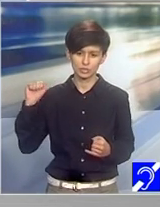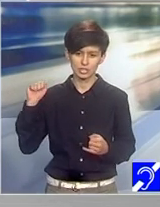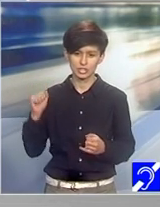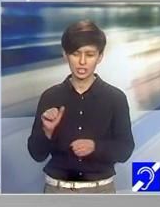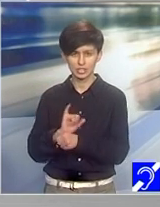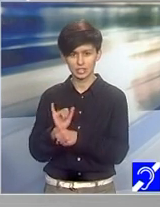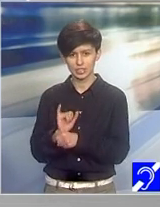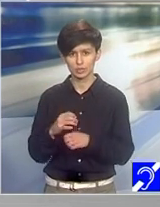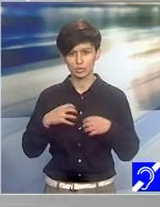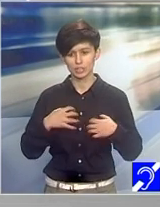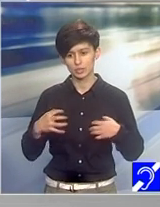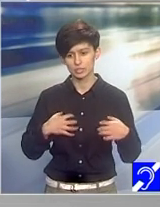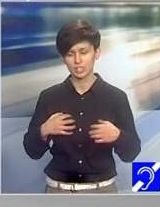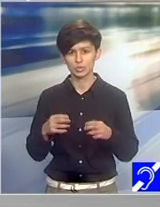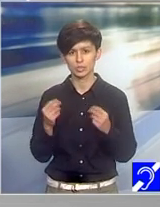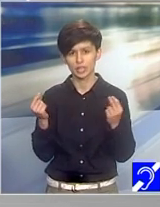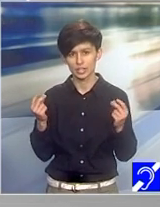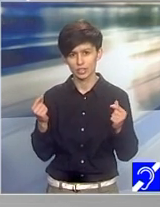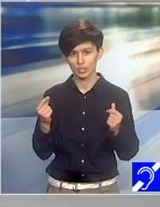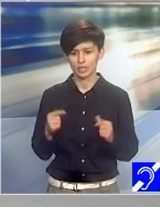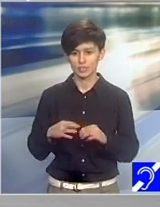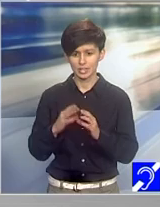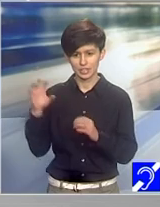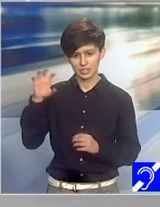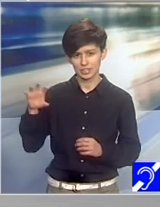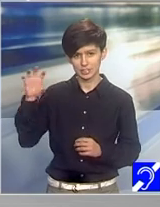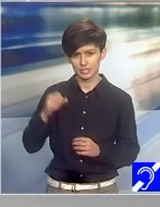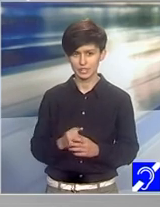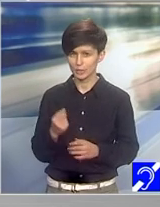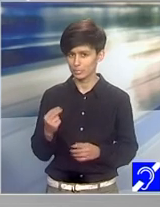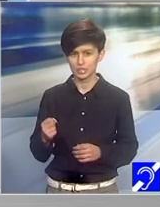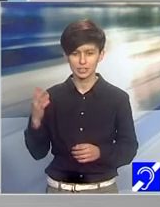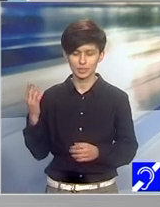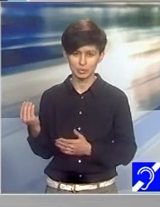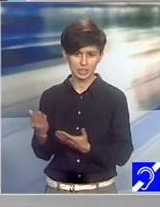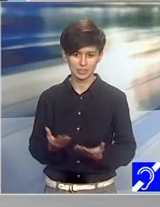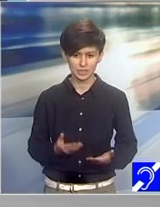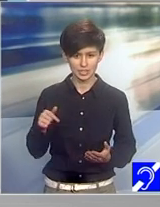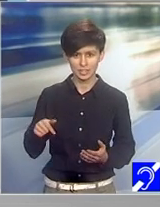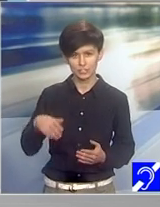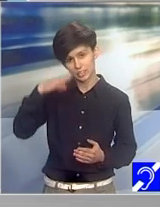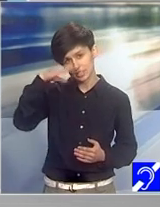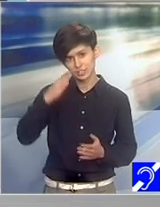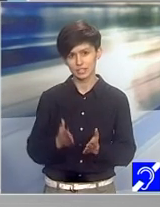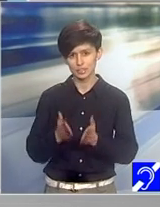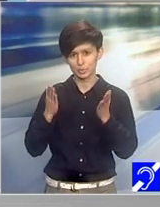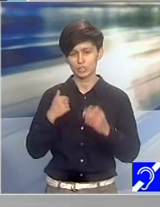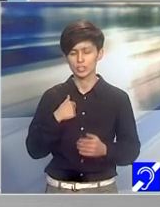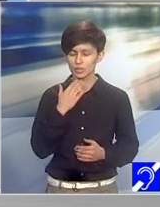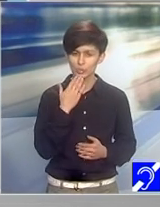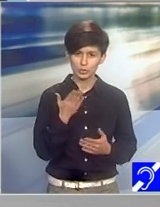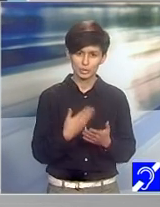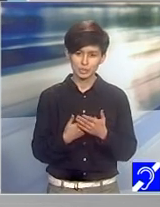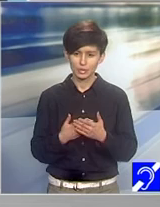directorul Muzeului Etnografic al Transilvaniei. Bună ziua! Găsit. Bine ați venit în această zi de sărbătoare și vă mulțumesc că